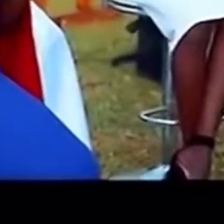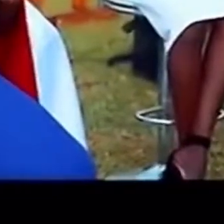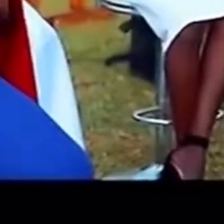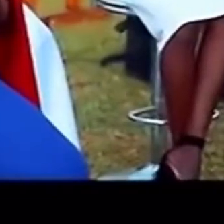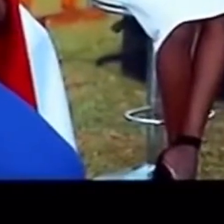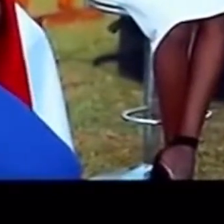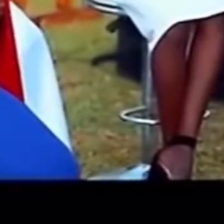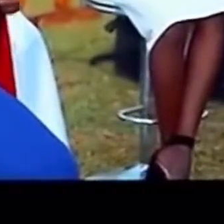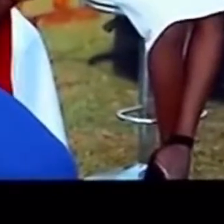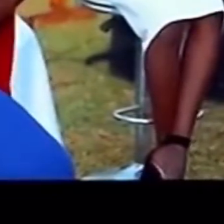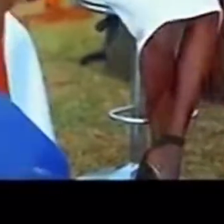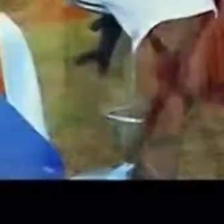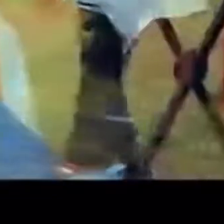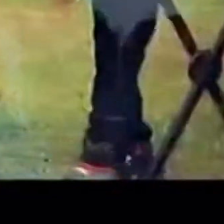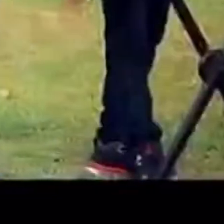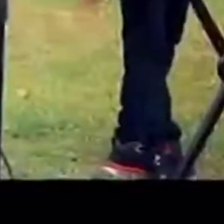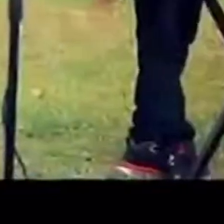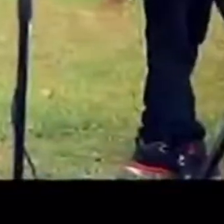kujikatilila